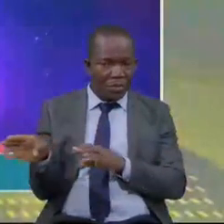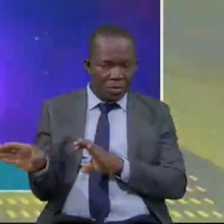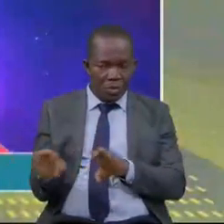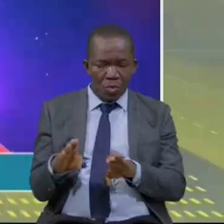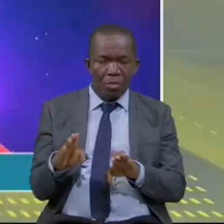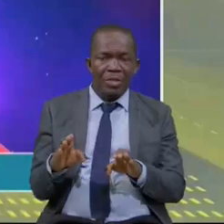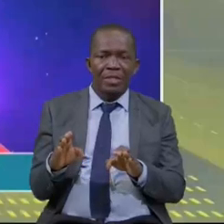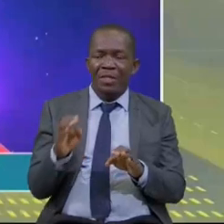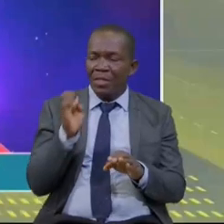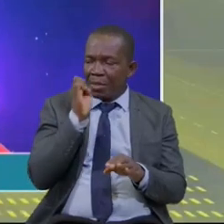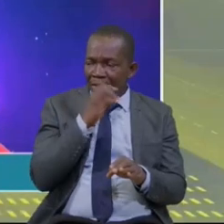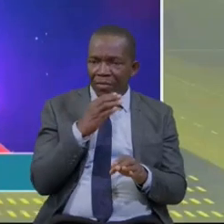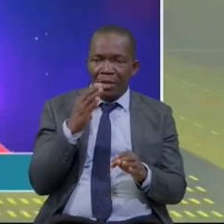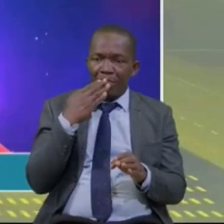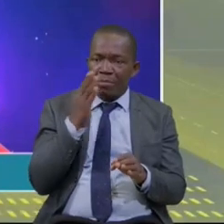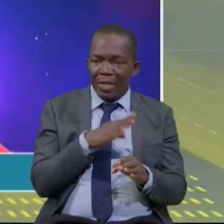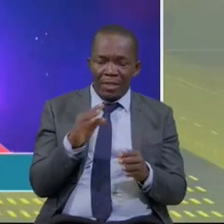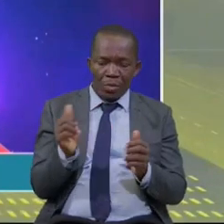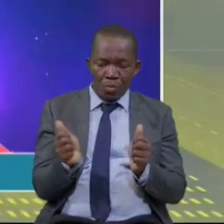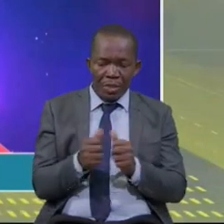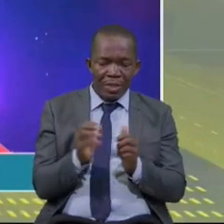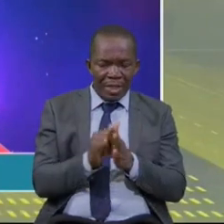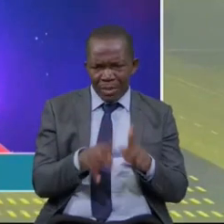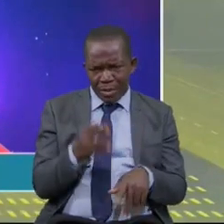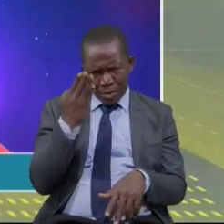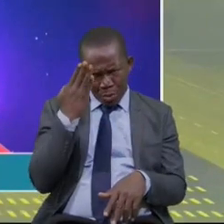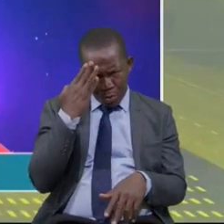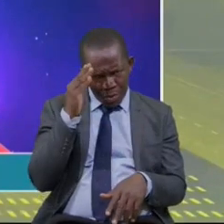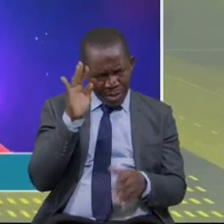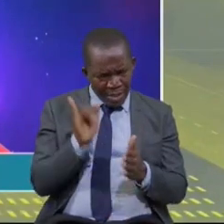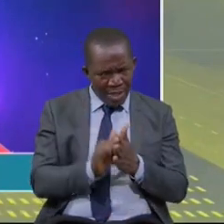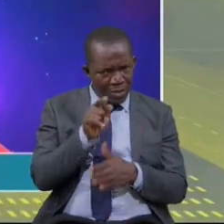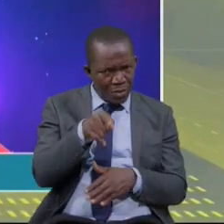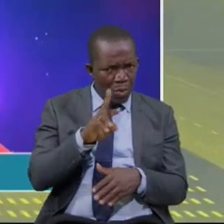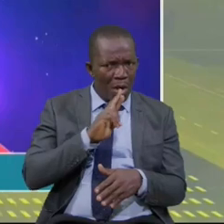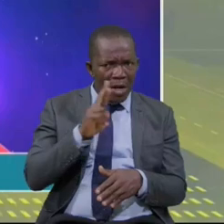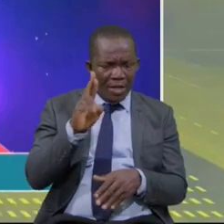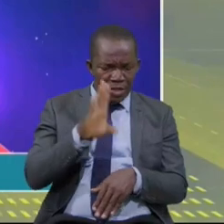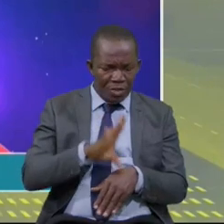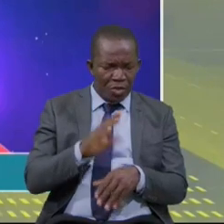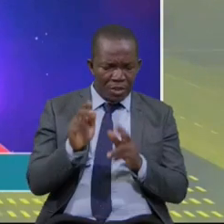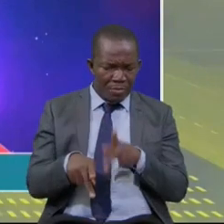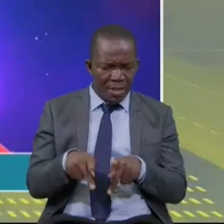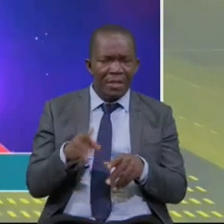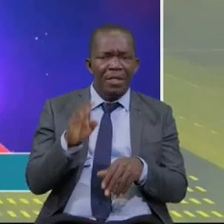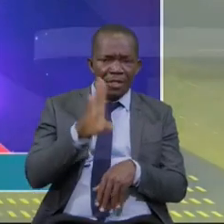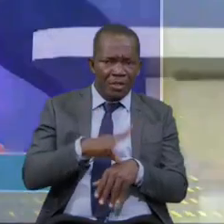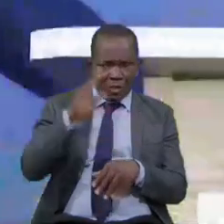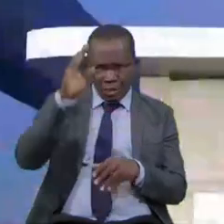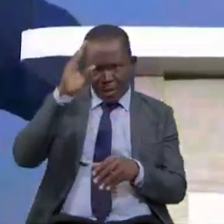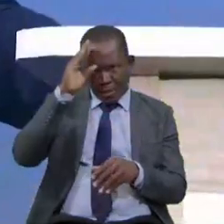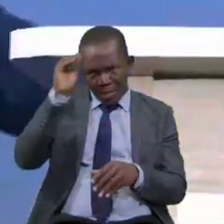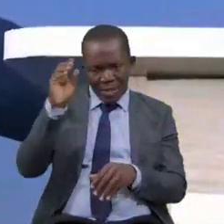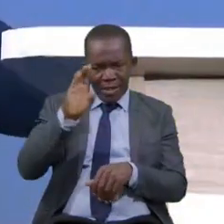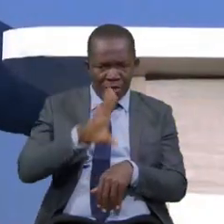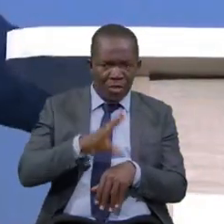homme d'église, il sait que tu es une femme d'église. Quelle gloire apportes-tu à l'église que tu fréquentes?